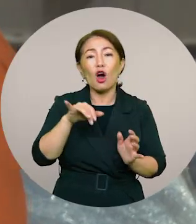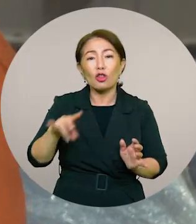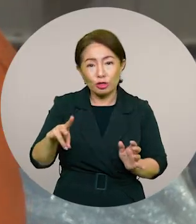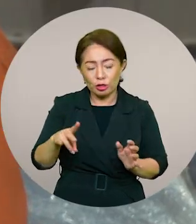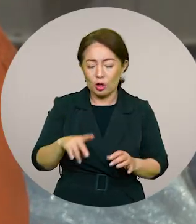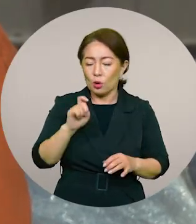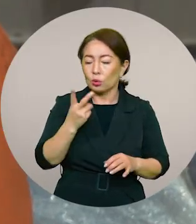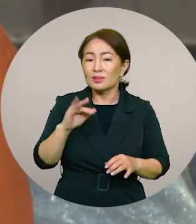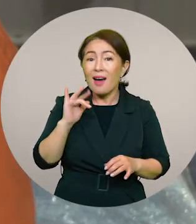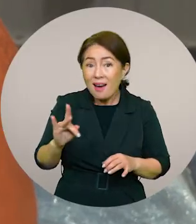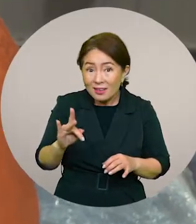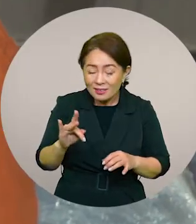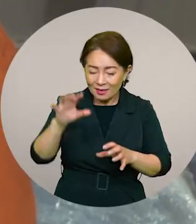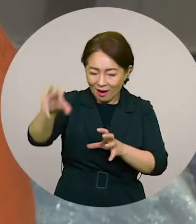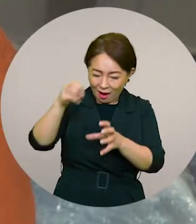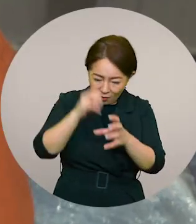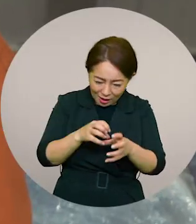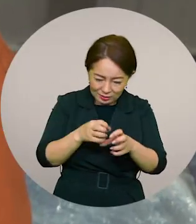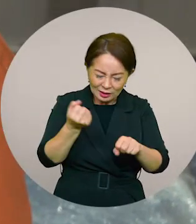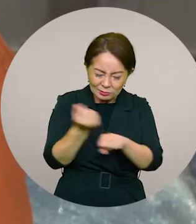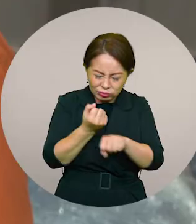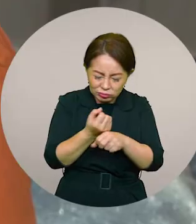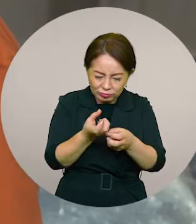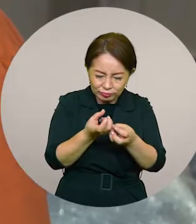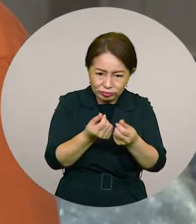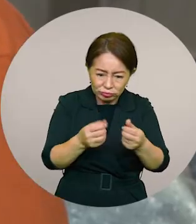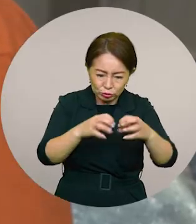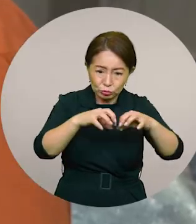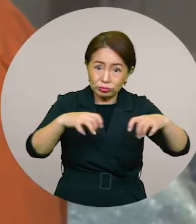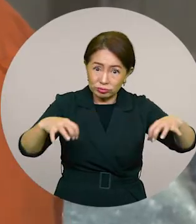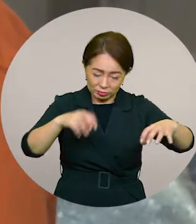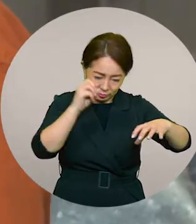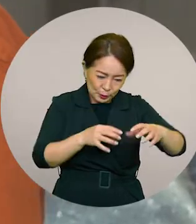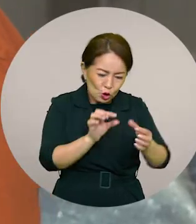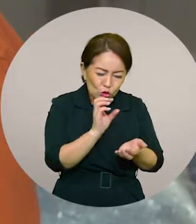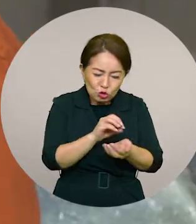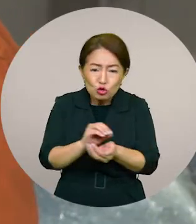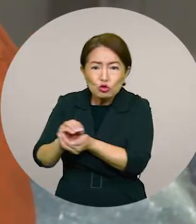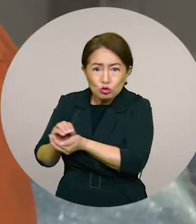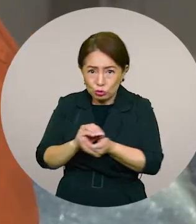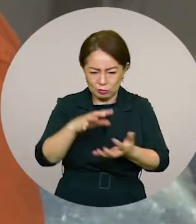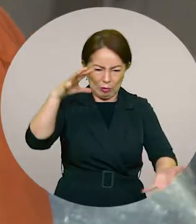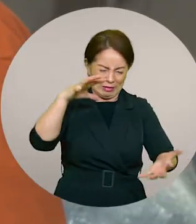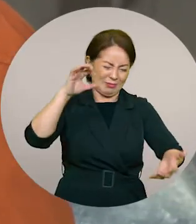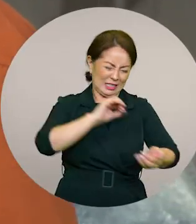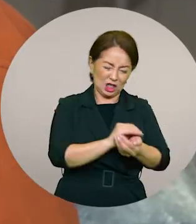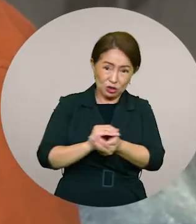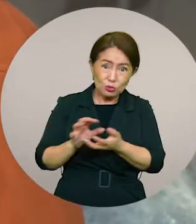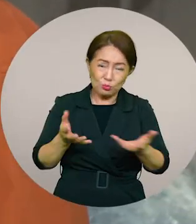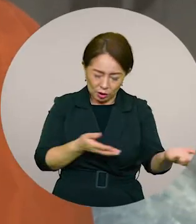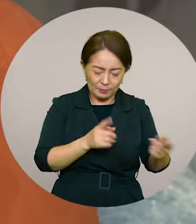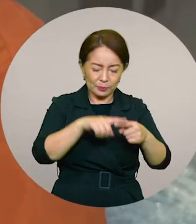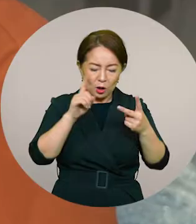хүдрийг бутлах чадaltaй. Тий. 2-р үе шат буюу одоо